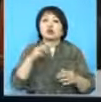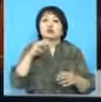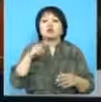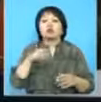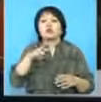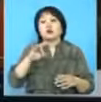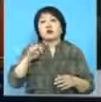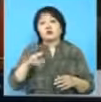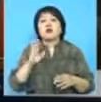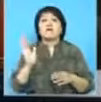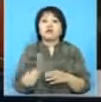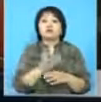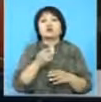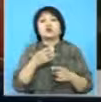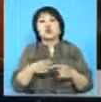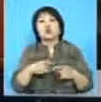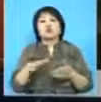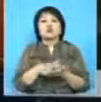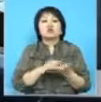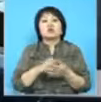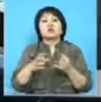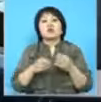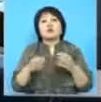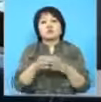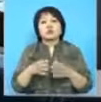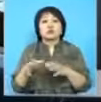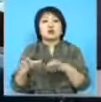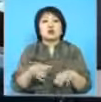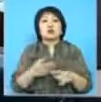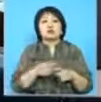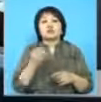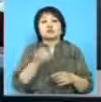дела о выселении, сносах, изъятии земельных участков, производимых в интересах государства.